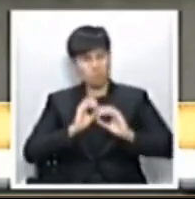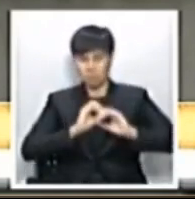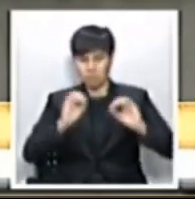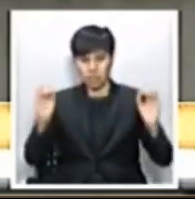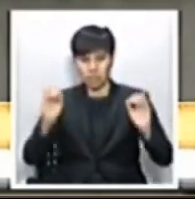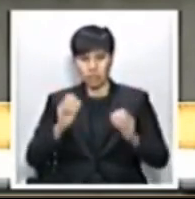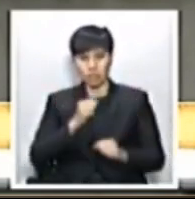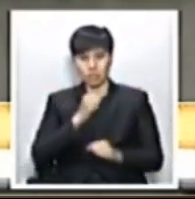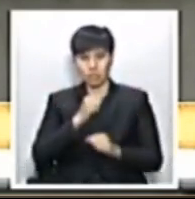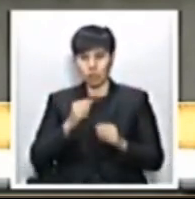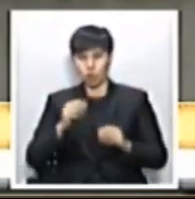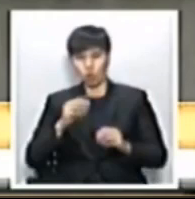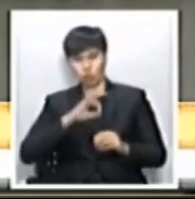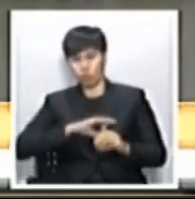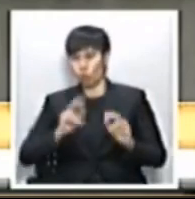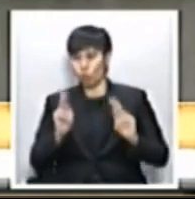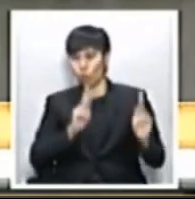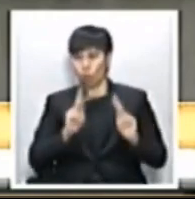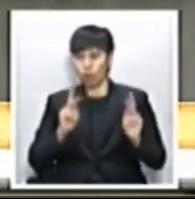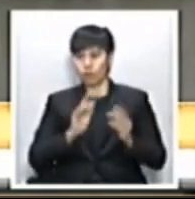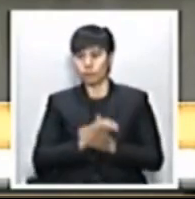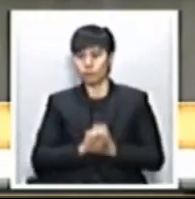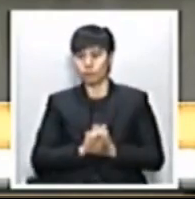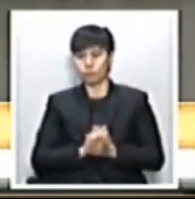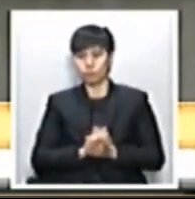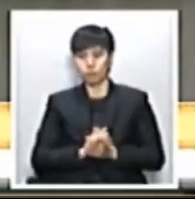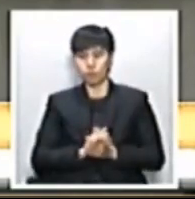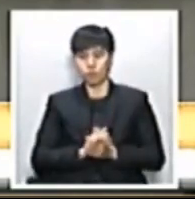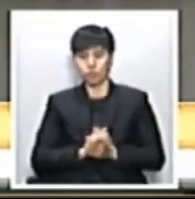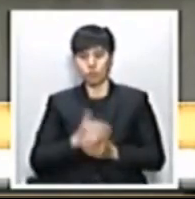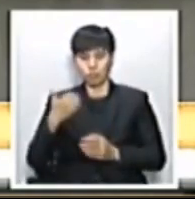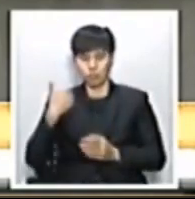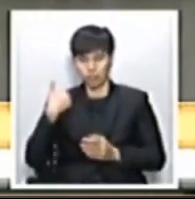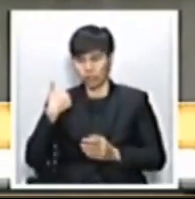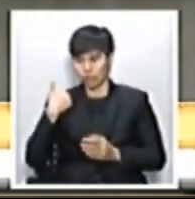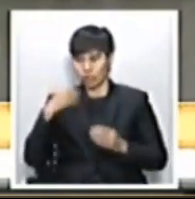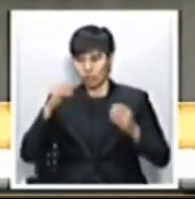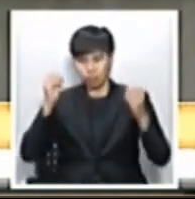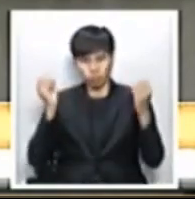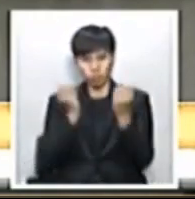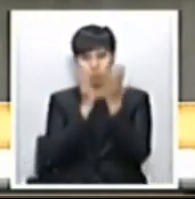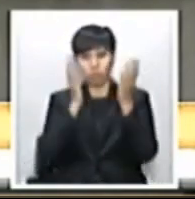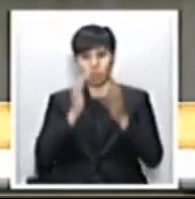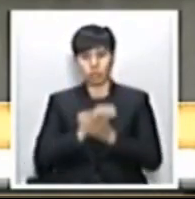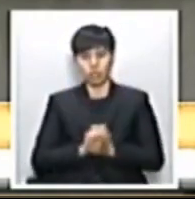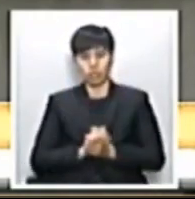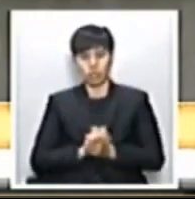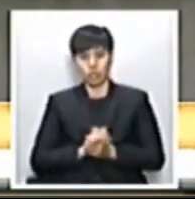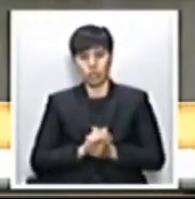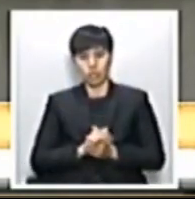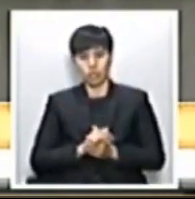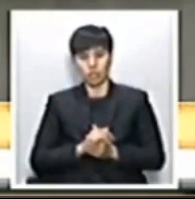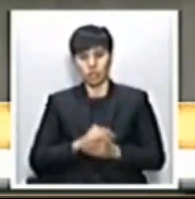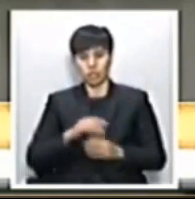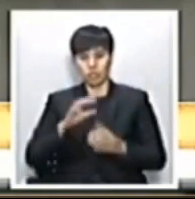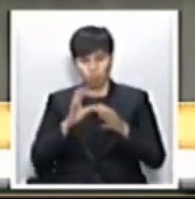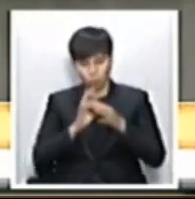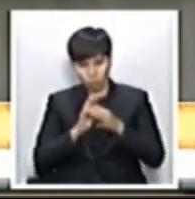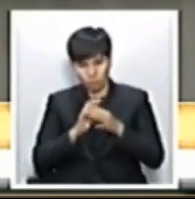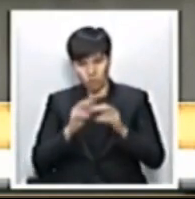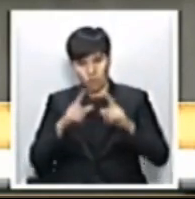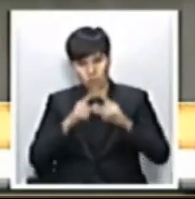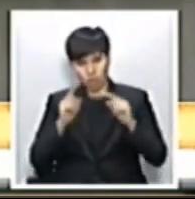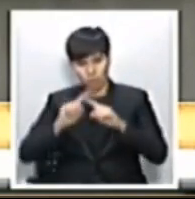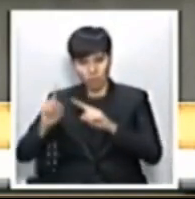ให้อยู่ในความหวาดกลัวทุกเมื่อและทุกครั้งเมื่อเกิดเหตุสะเทือนขวัญไม่ว่าจะเป็นคดีต่างๆเช่นเ